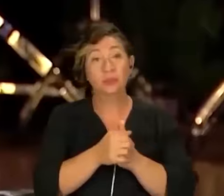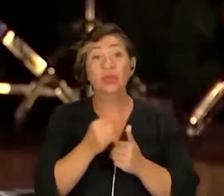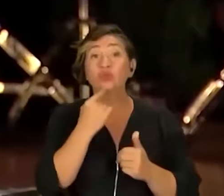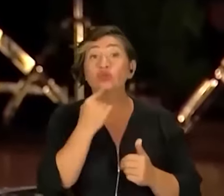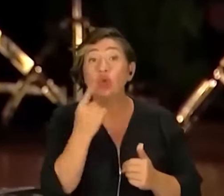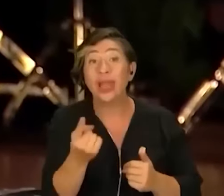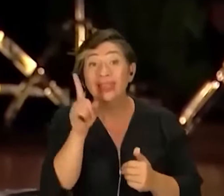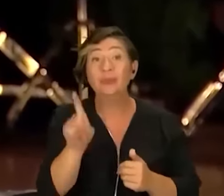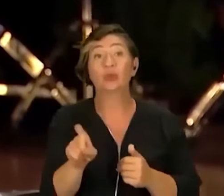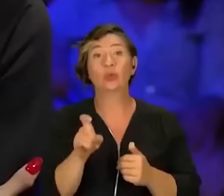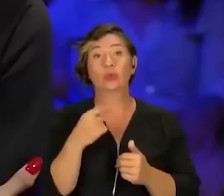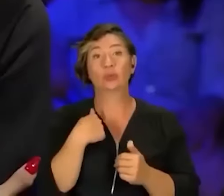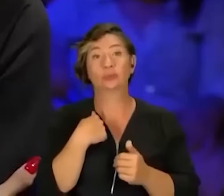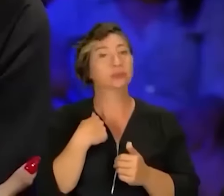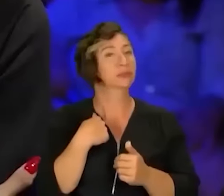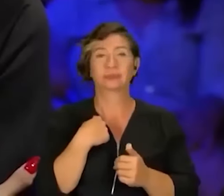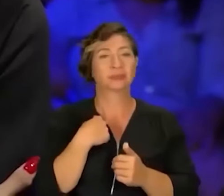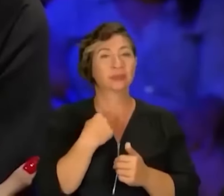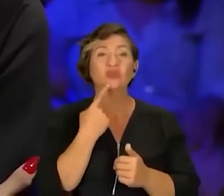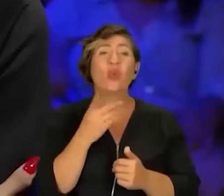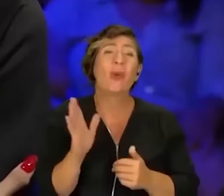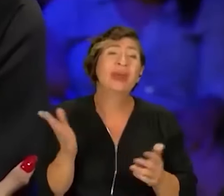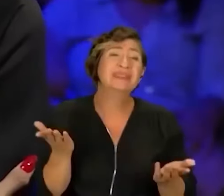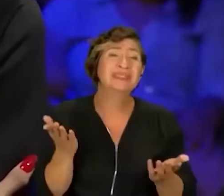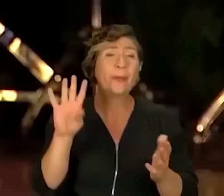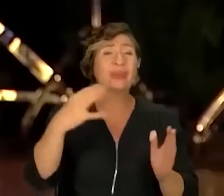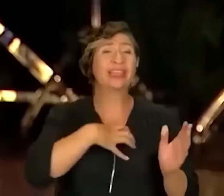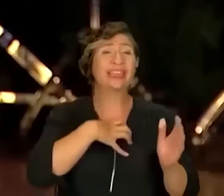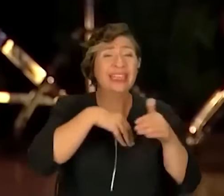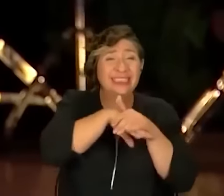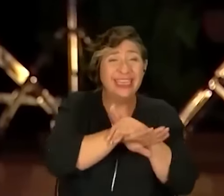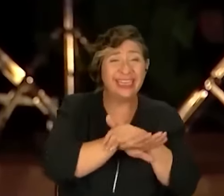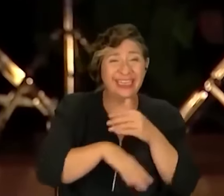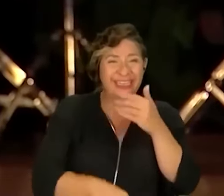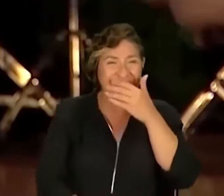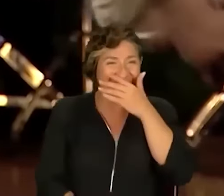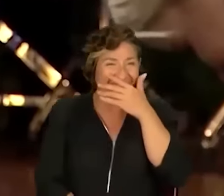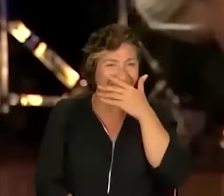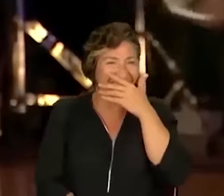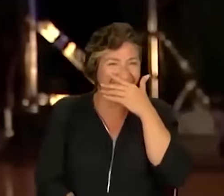söyledi mi diyorum yok söylemez hep kendine saklar